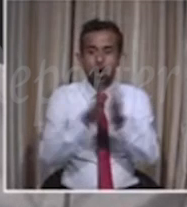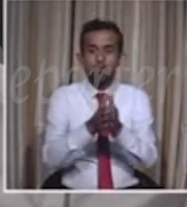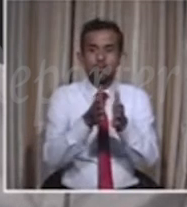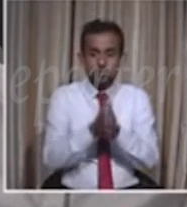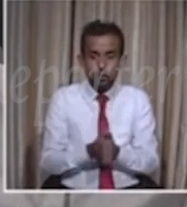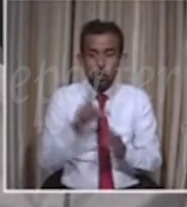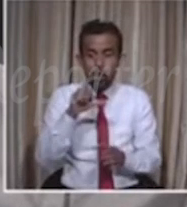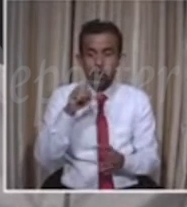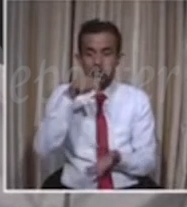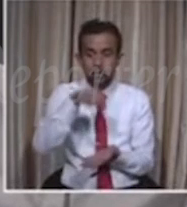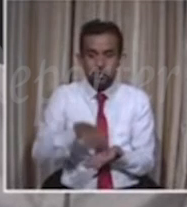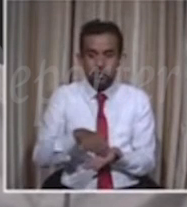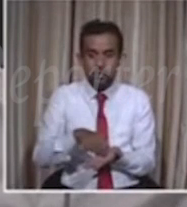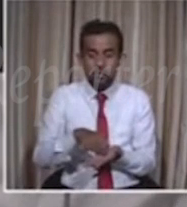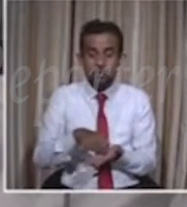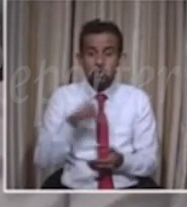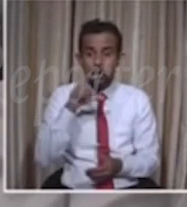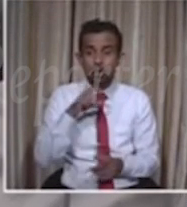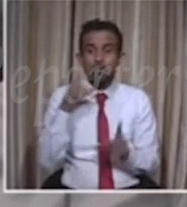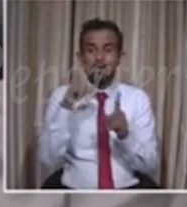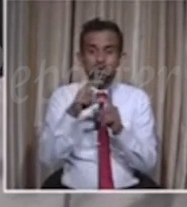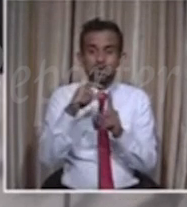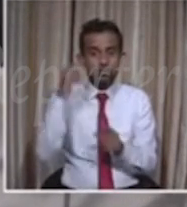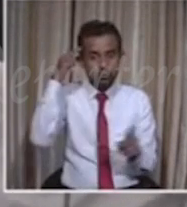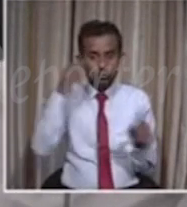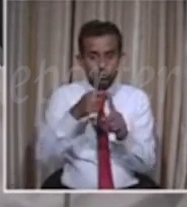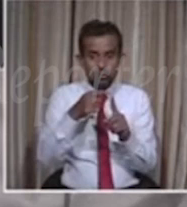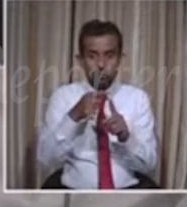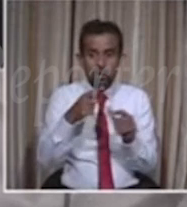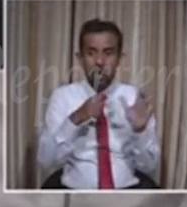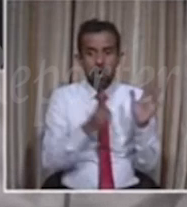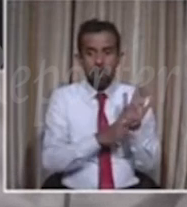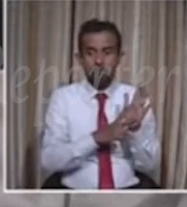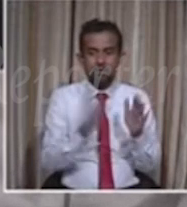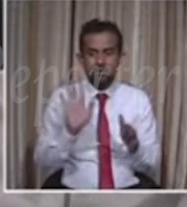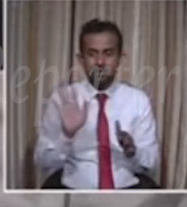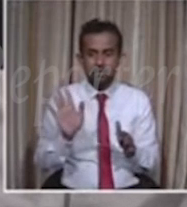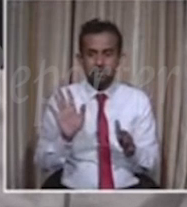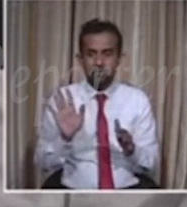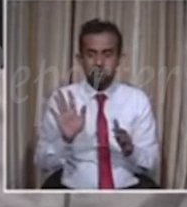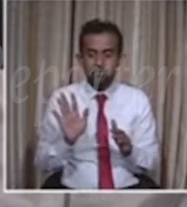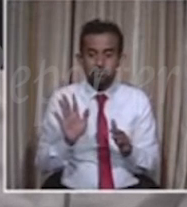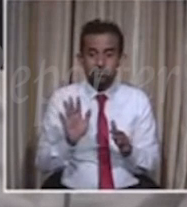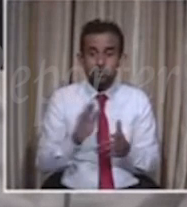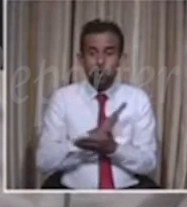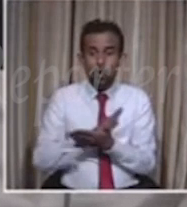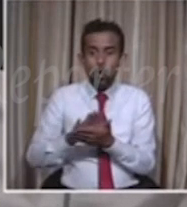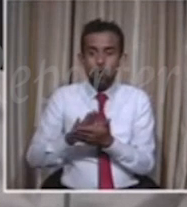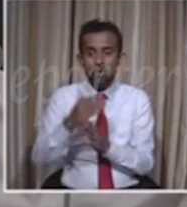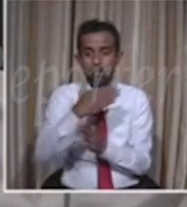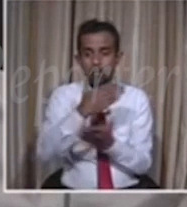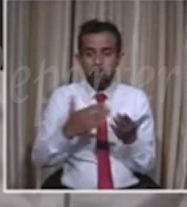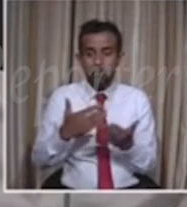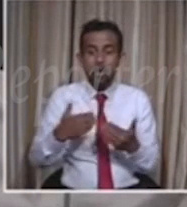කොළඹ නගරයයි කොළඹ දිස්ත්‍රික්කය ගැන මම හිතන්නේ අවිසාවෙල්ල හැර හොමගම කොටසක් හැර අනික